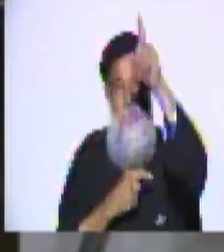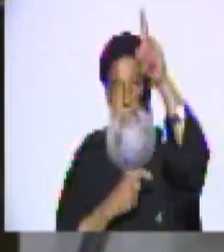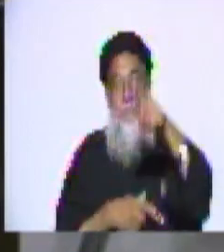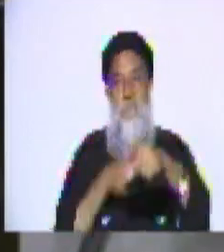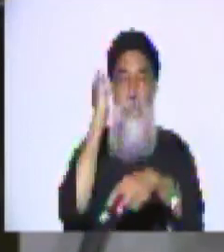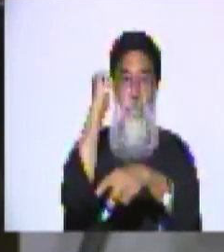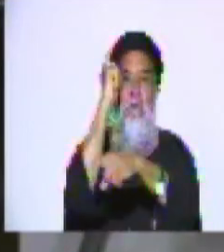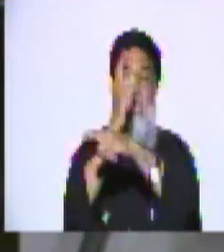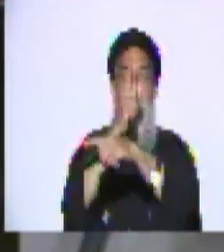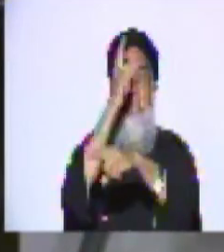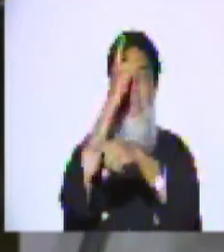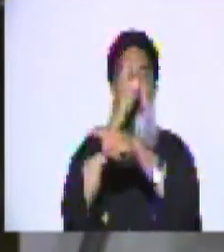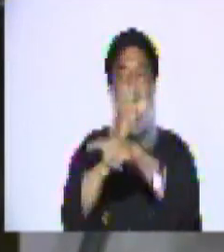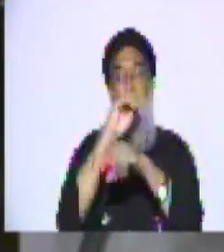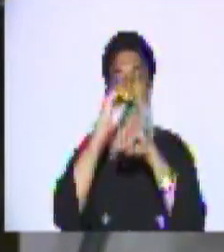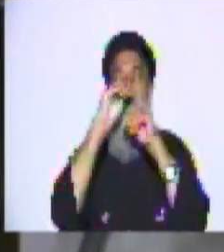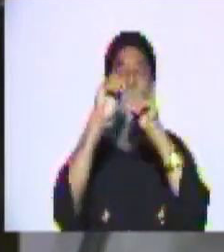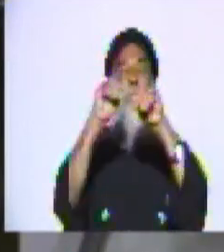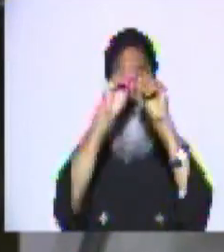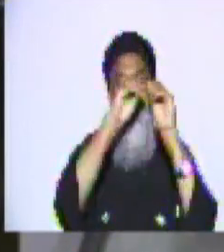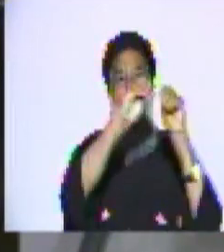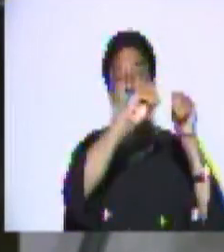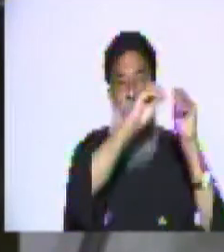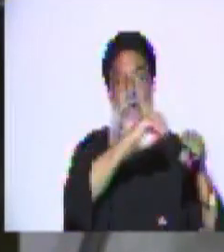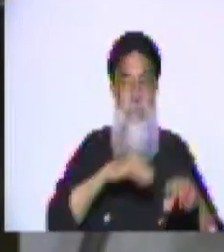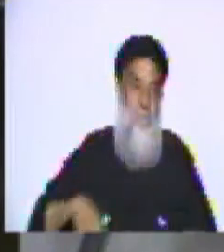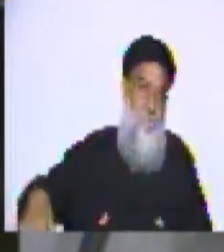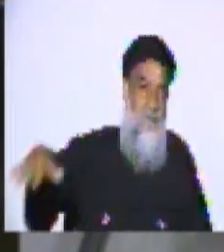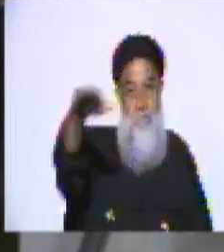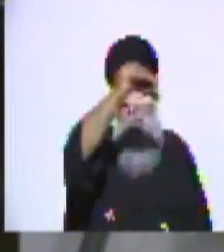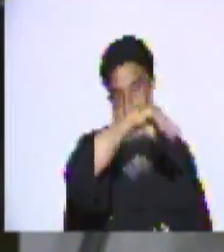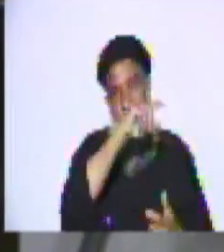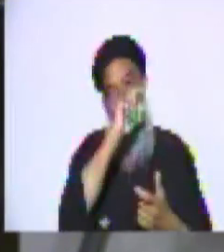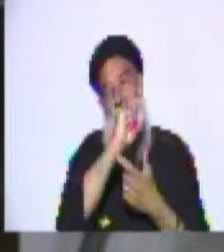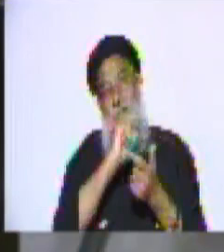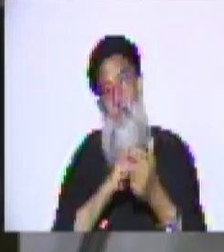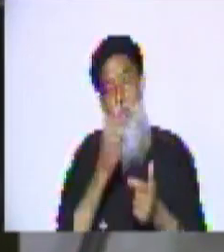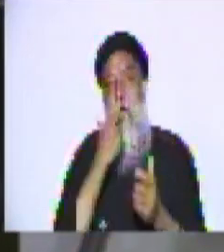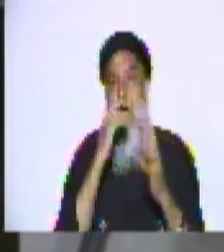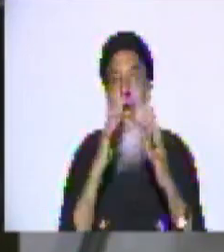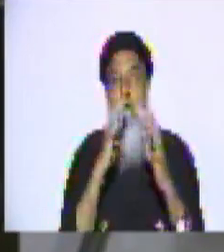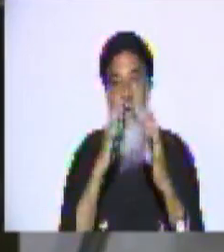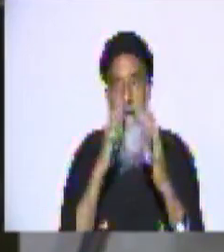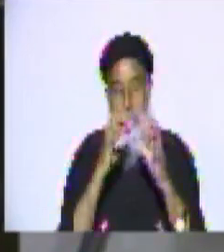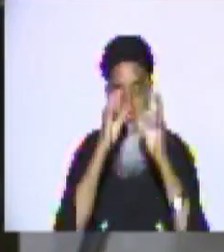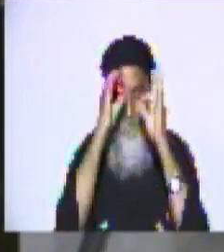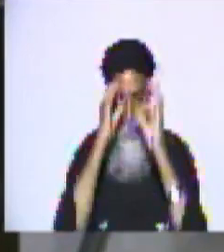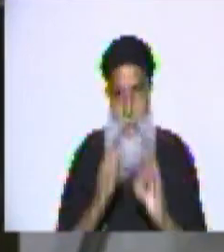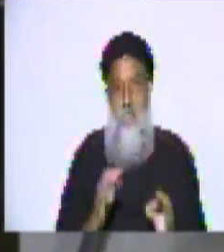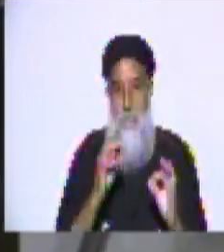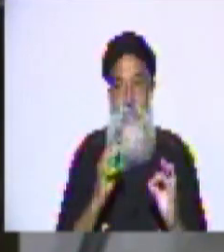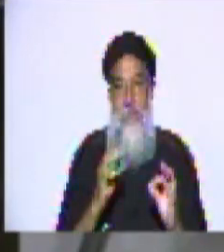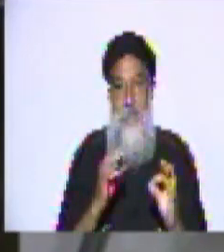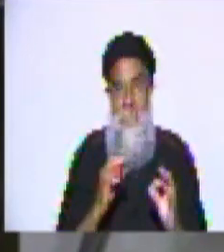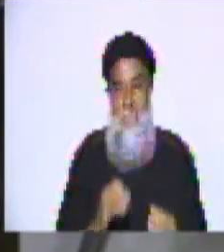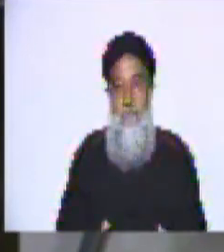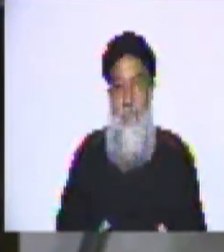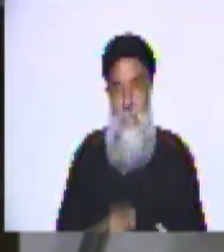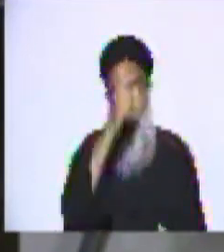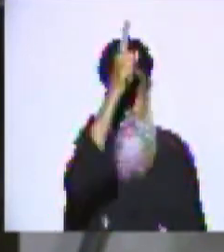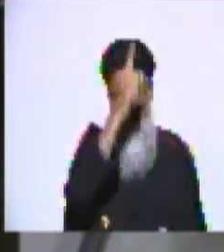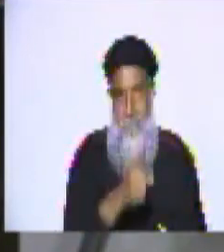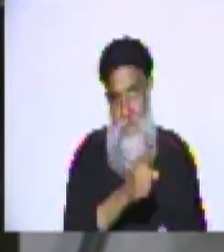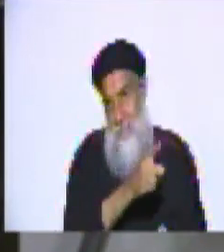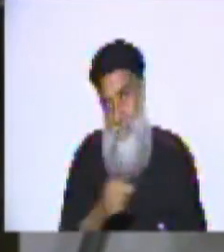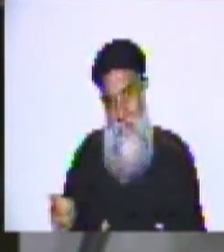كرزوا بالسيد المسيح. هنا بقى المسيح هو حجر الزاوية، الزاوية دي اللي